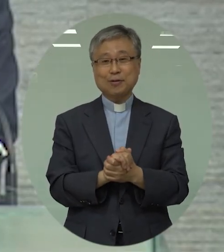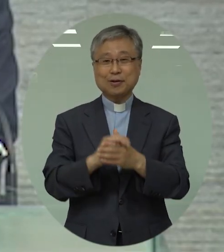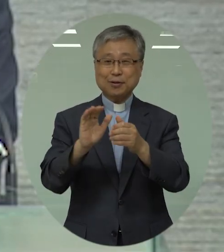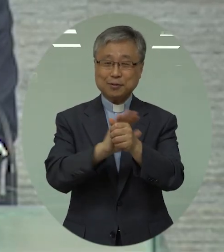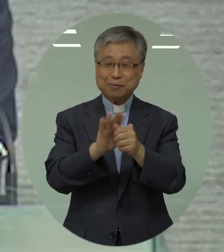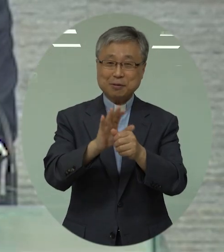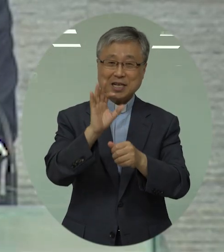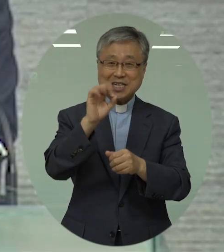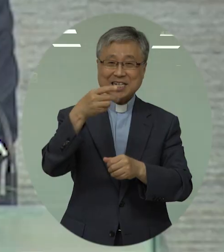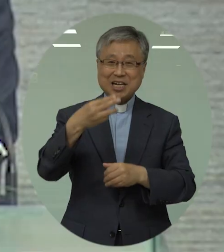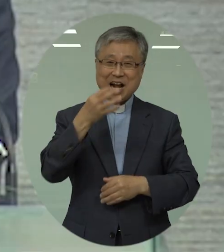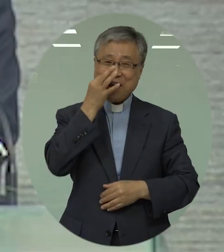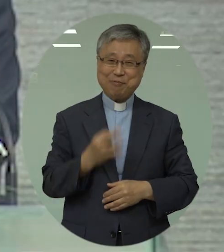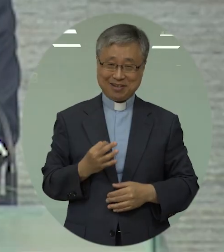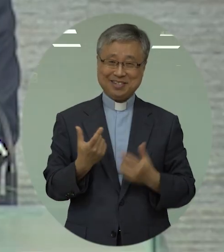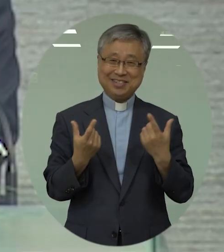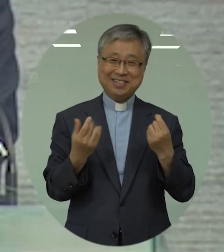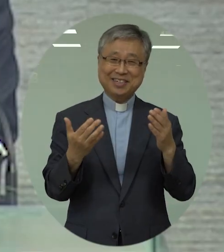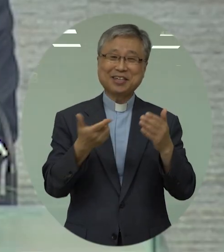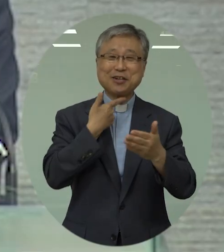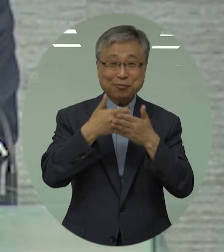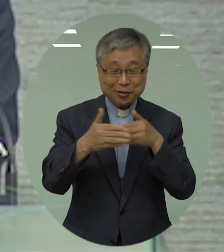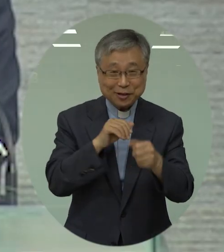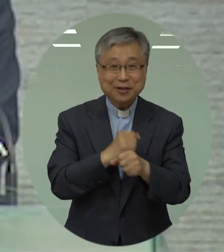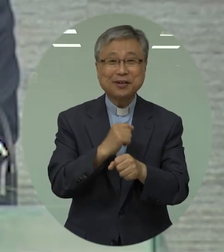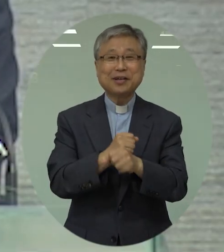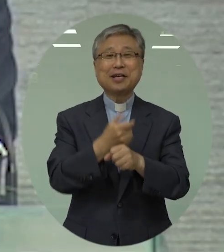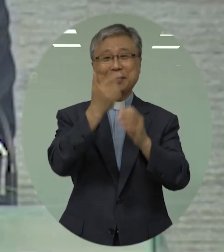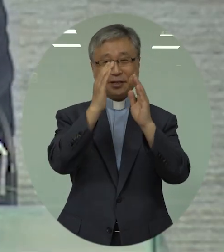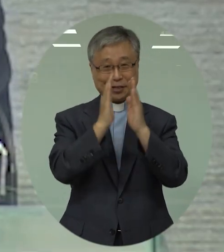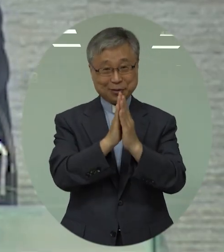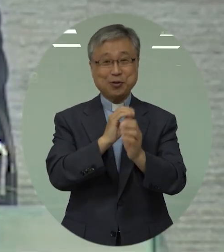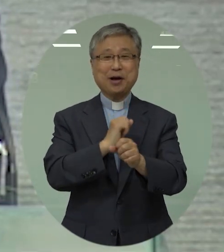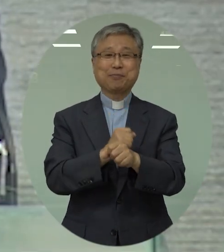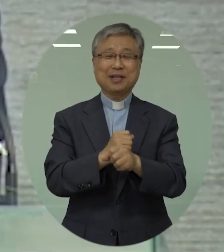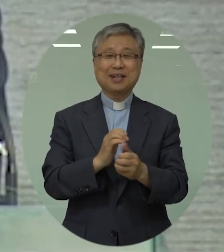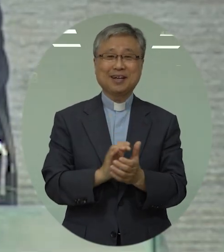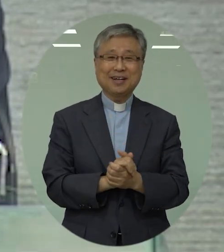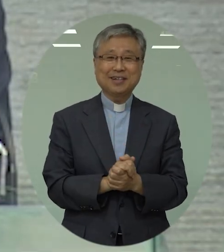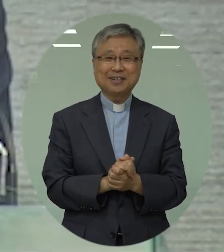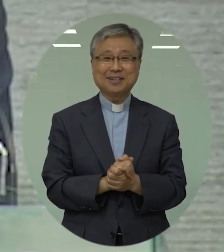을자가 빠진 건 손길을 경험하시기를 기도합니다.